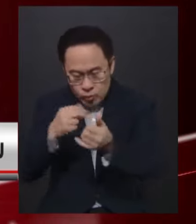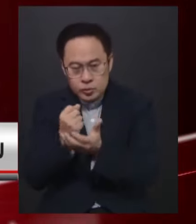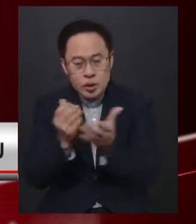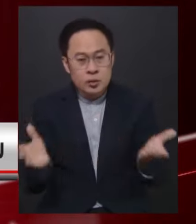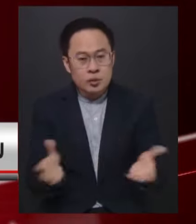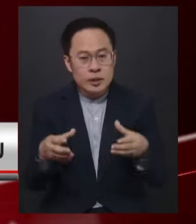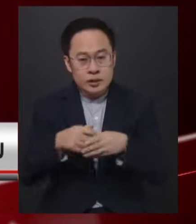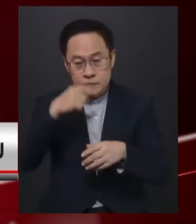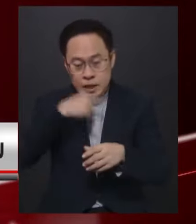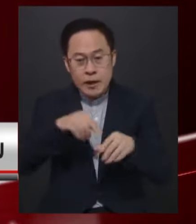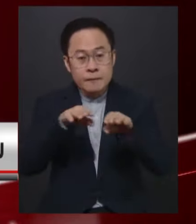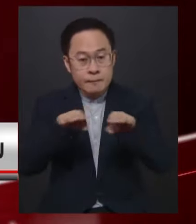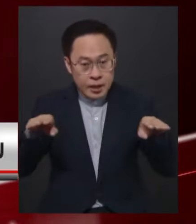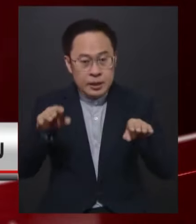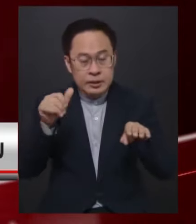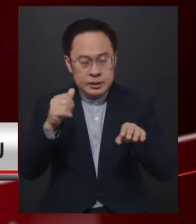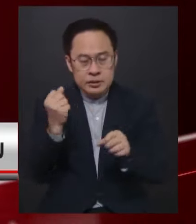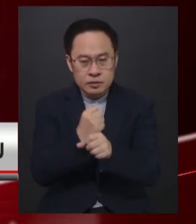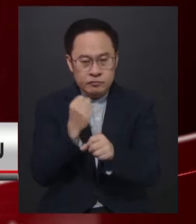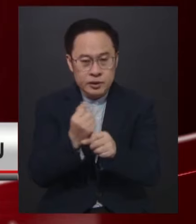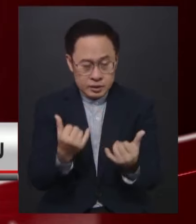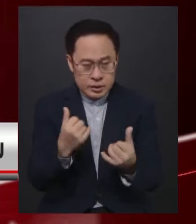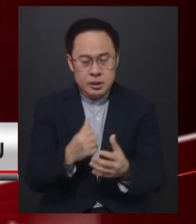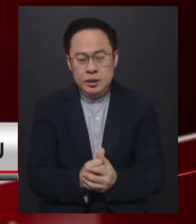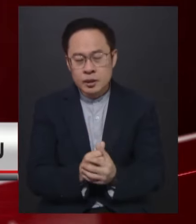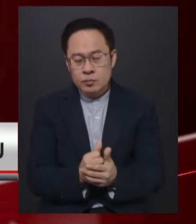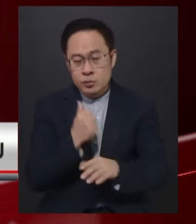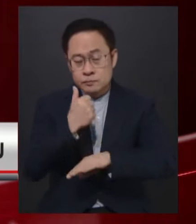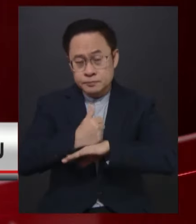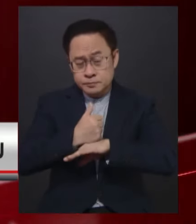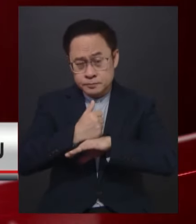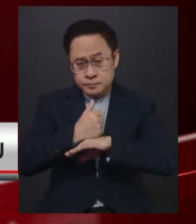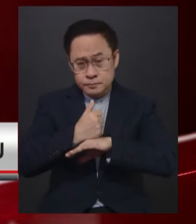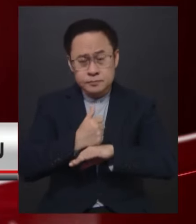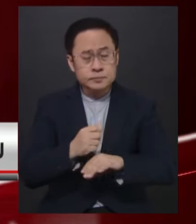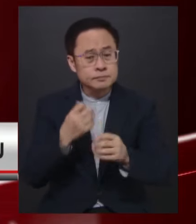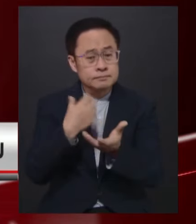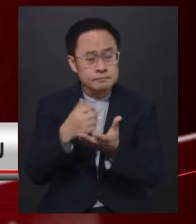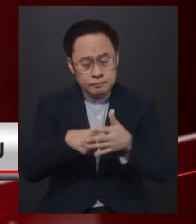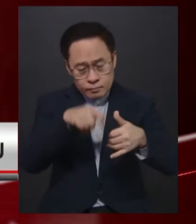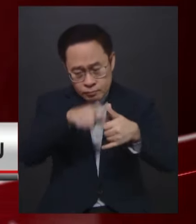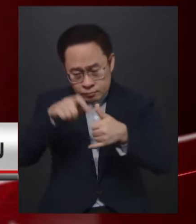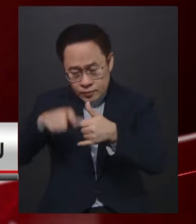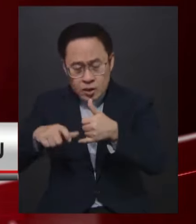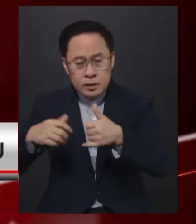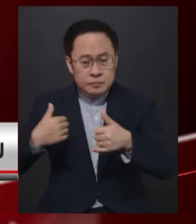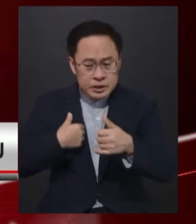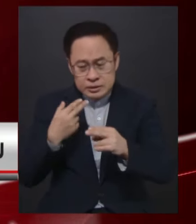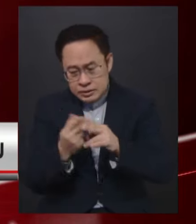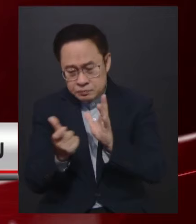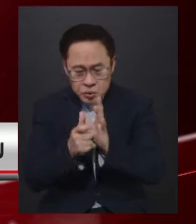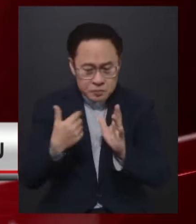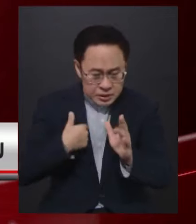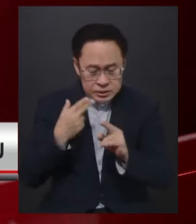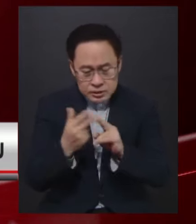ไทยเรียกว่ารักษามาตรฐานได้ดีมากขึ้น เพราะโค้ชอิชิเนี่ยก็ให้สัมภาษณ์ตอนที่ประกาศรายชื่อหลายคนก็ถามว่าทำไมมีชื่อคนนี้ทำไมไม่มีชื่อคนนั้นเนี่ย